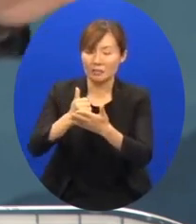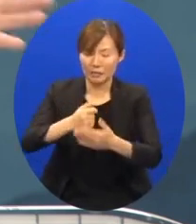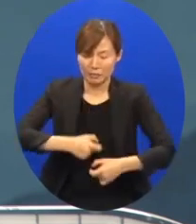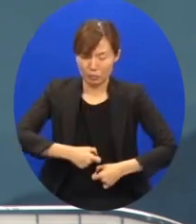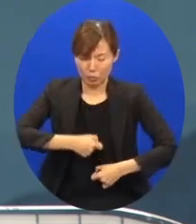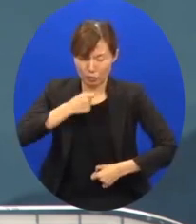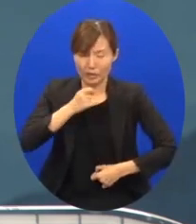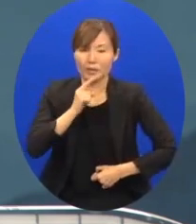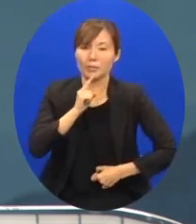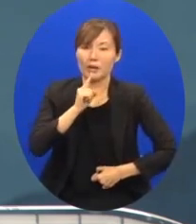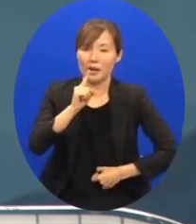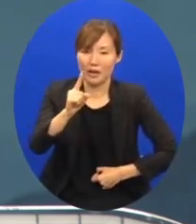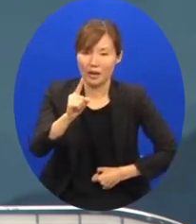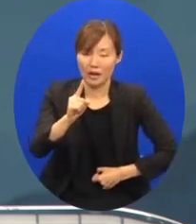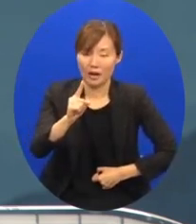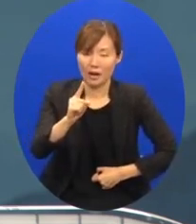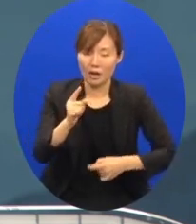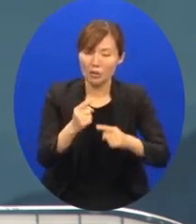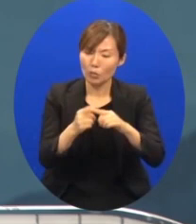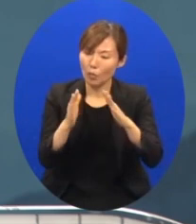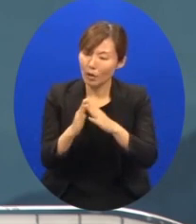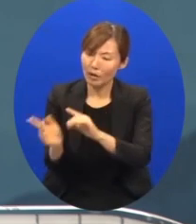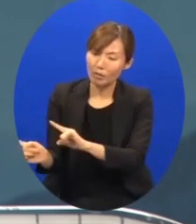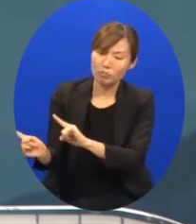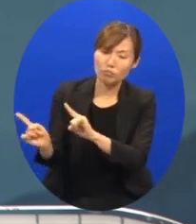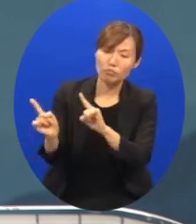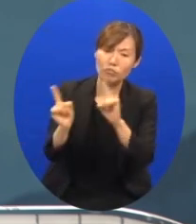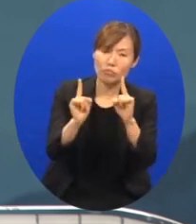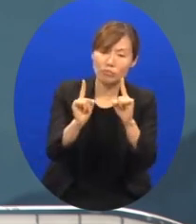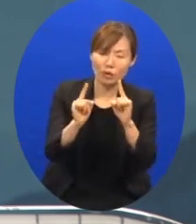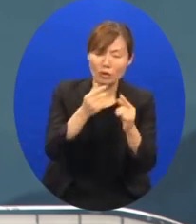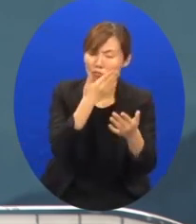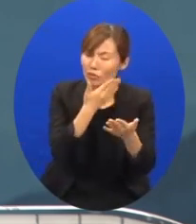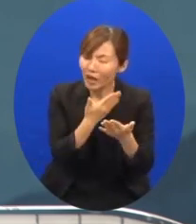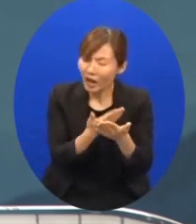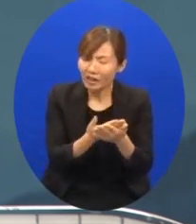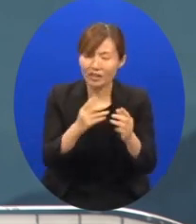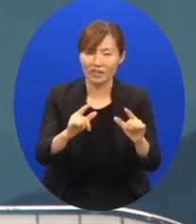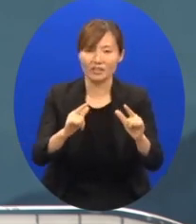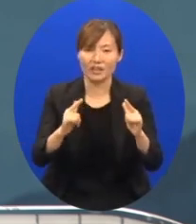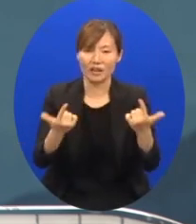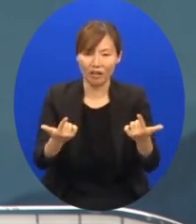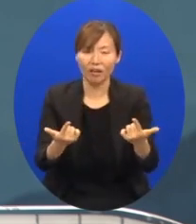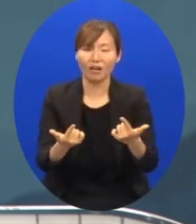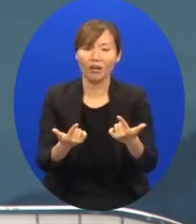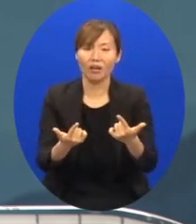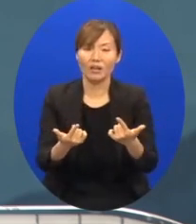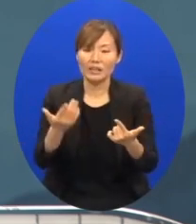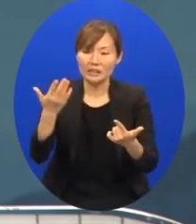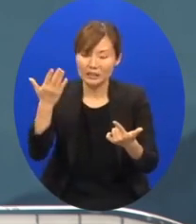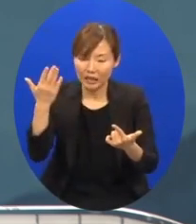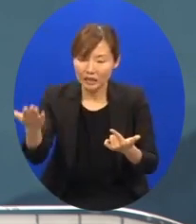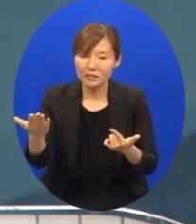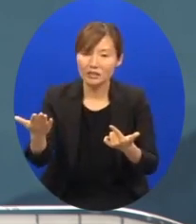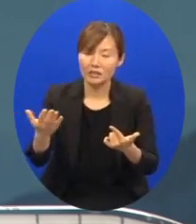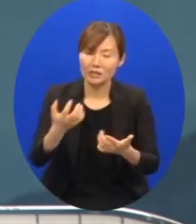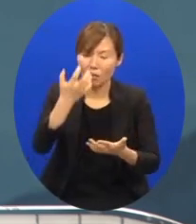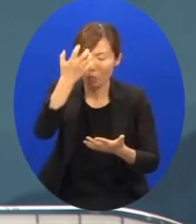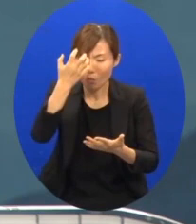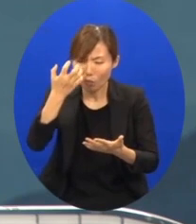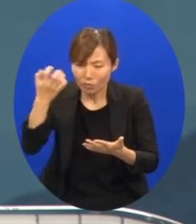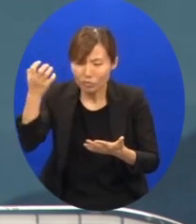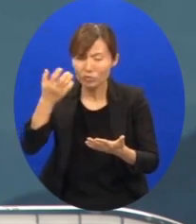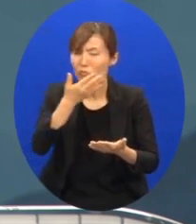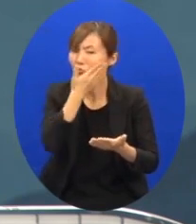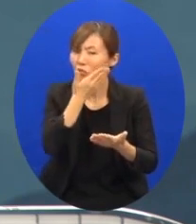교회가 부흥 되는 게 중요한 게 아님 당신의 영원히 당신이 어떤 상태인가를 말해주고 있습니다 교인들에게